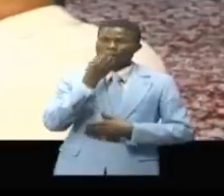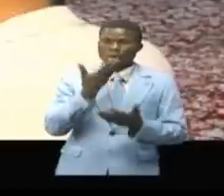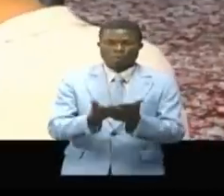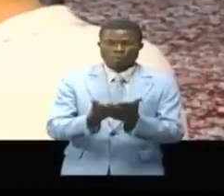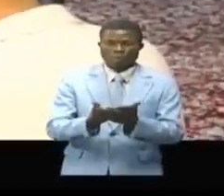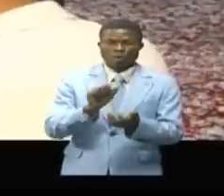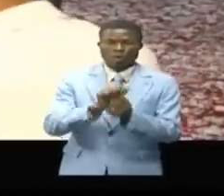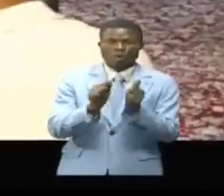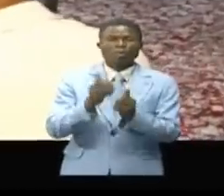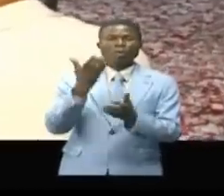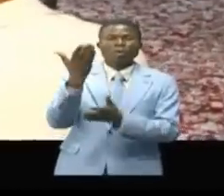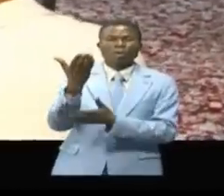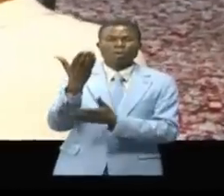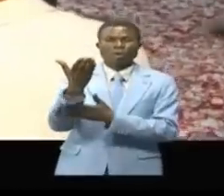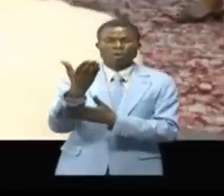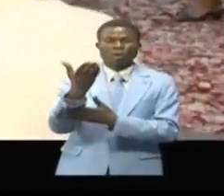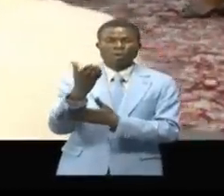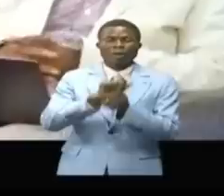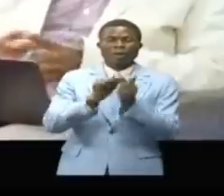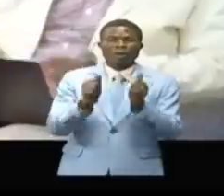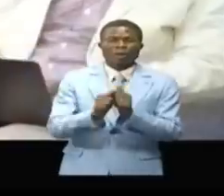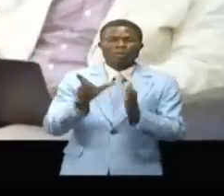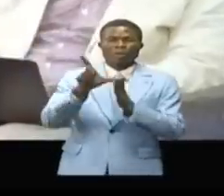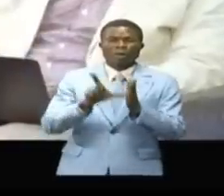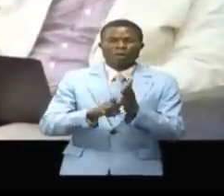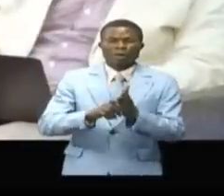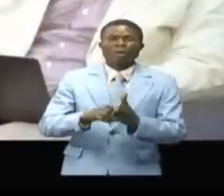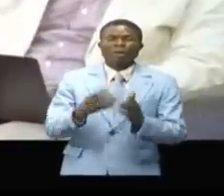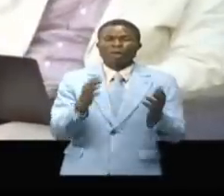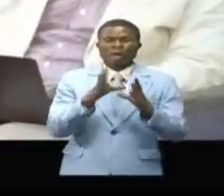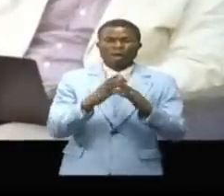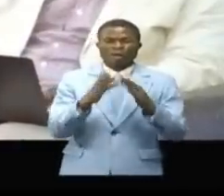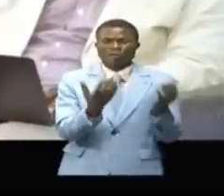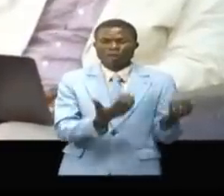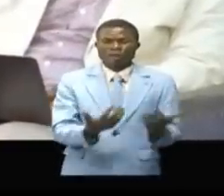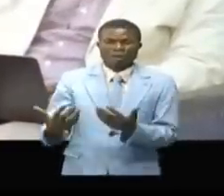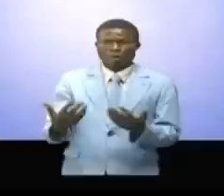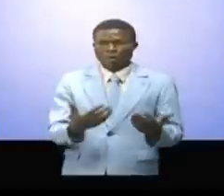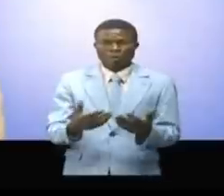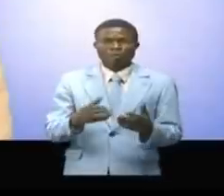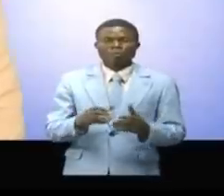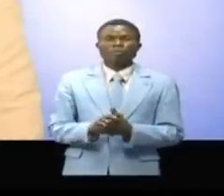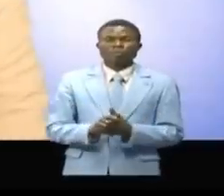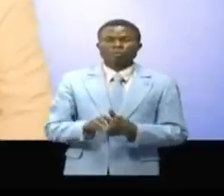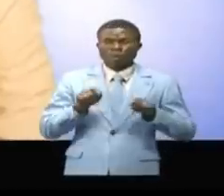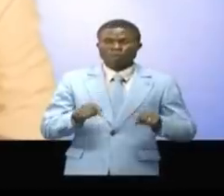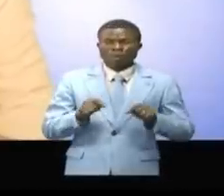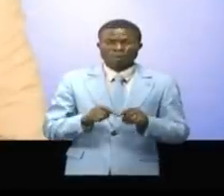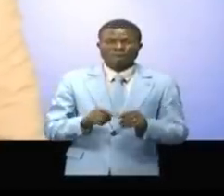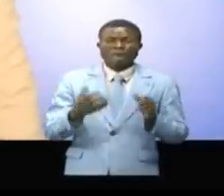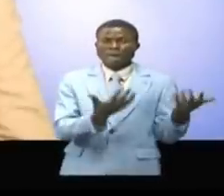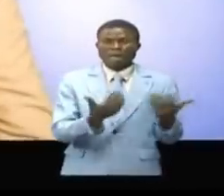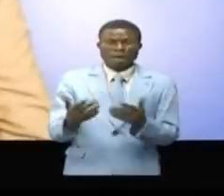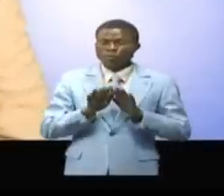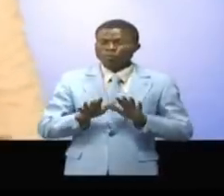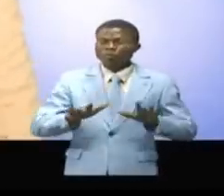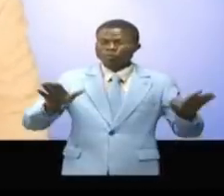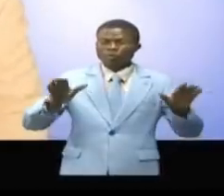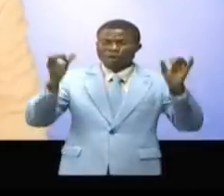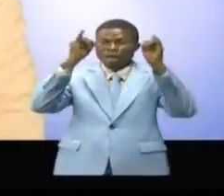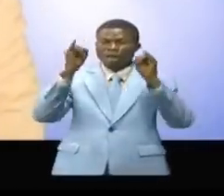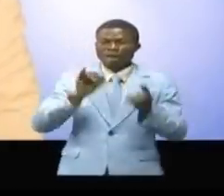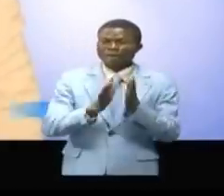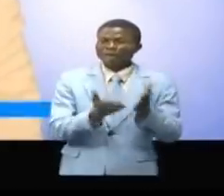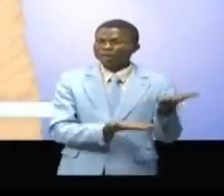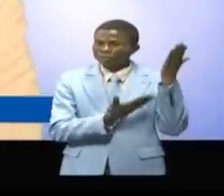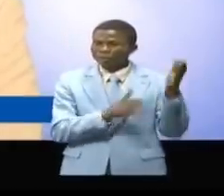de la recommandation sur l'éthique en intelligence artificielle. Le code du numérique est un document vraiment important et surtout parce que